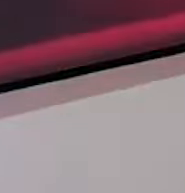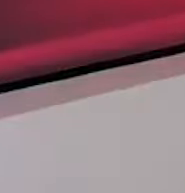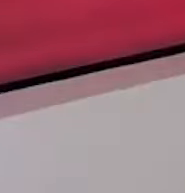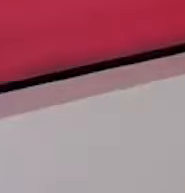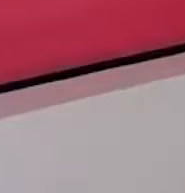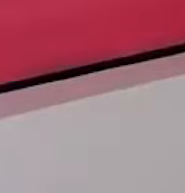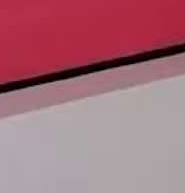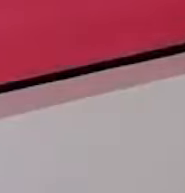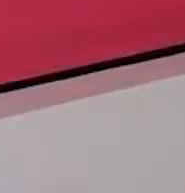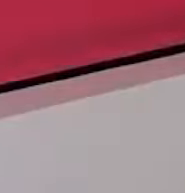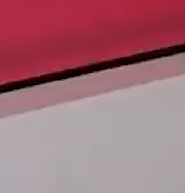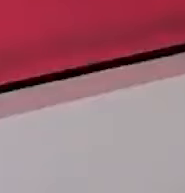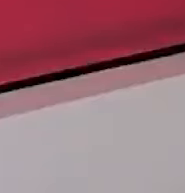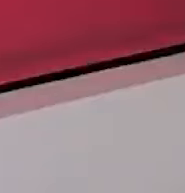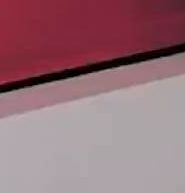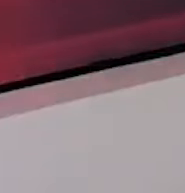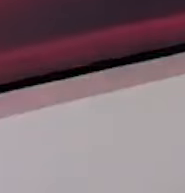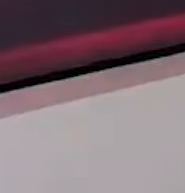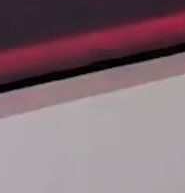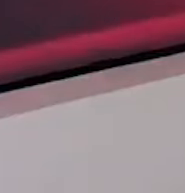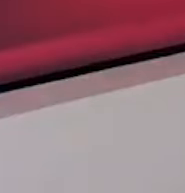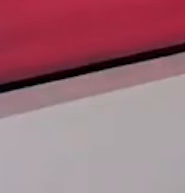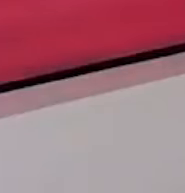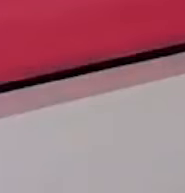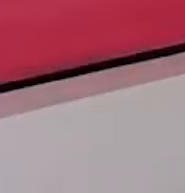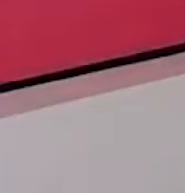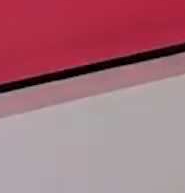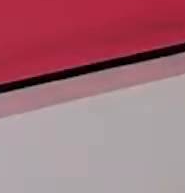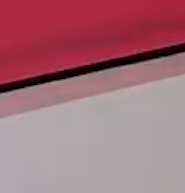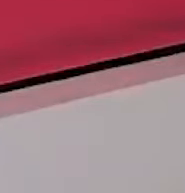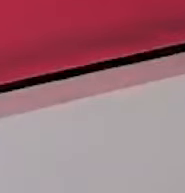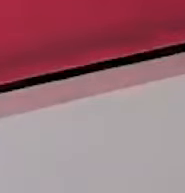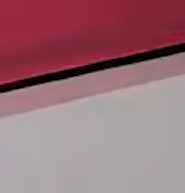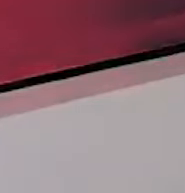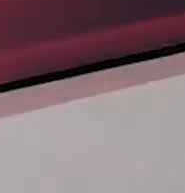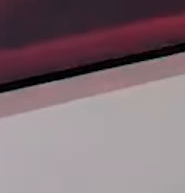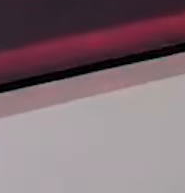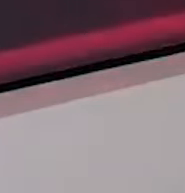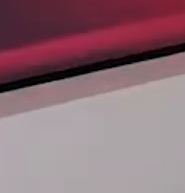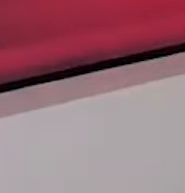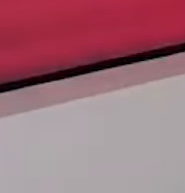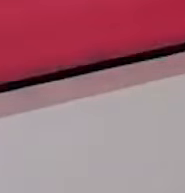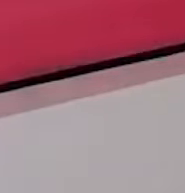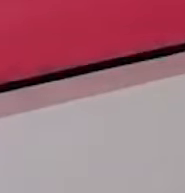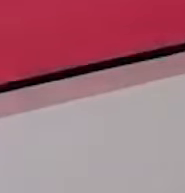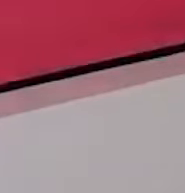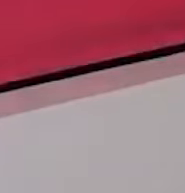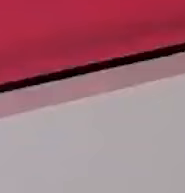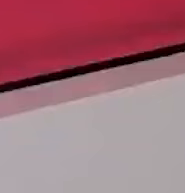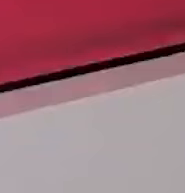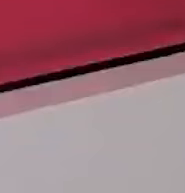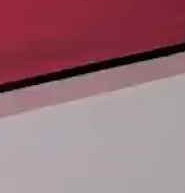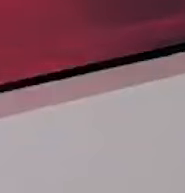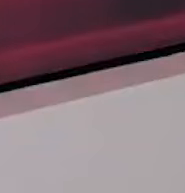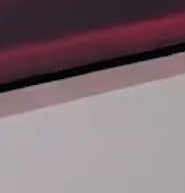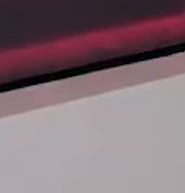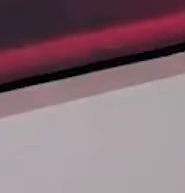Igan, mauna ka sa mga balita. Mag-subscribe sa GMA Integrated News sa YouTube. Sa mga kapuso abroad, subaybayan nyo